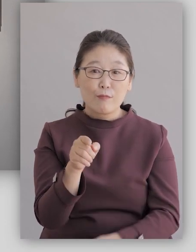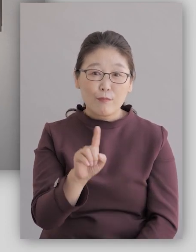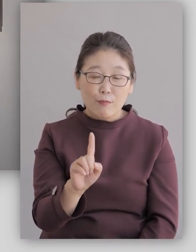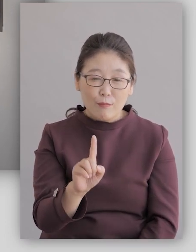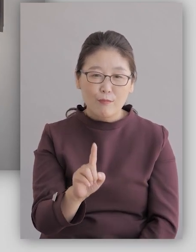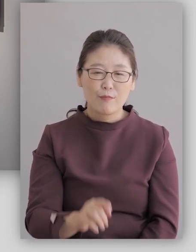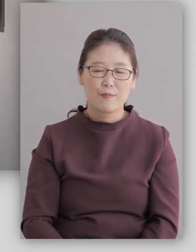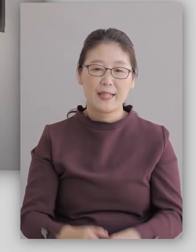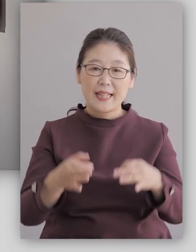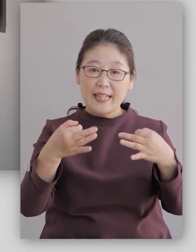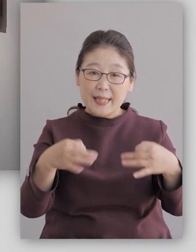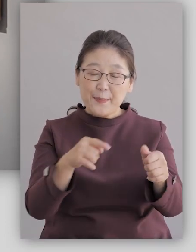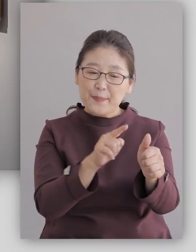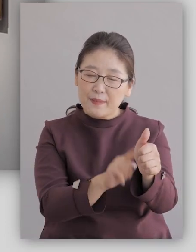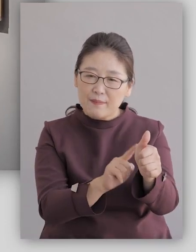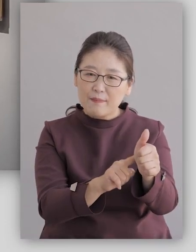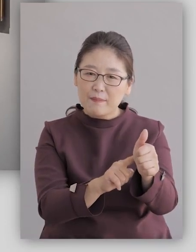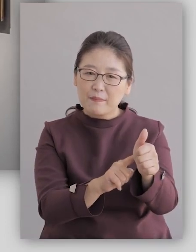바로 김구림 작가님의